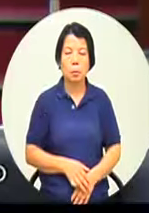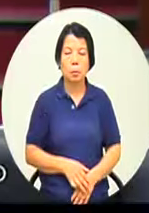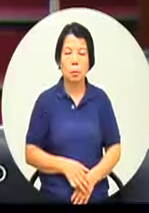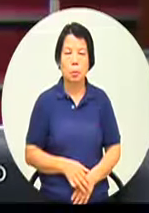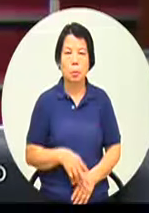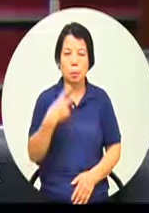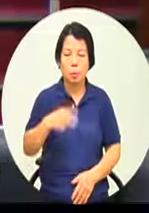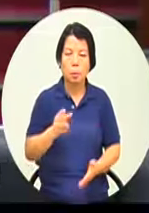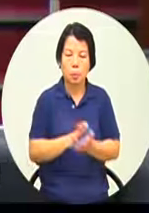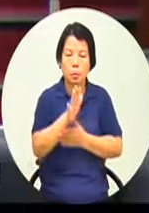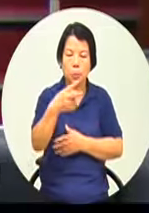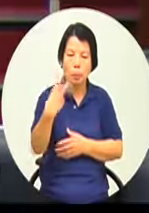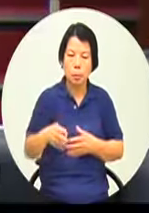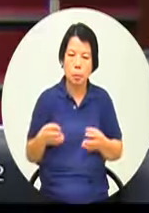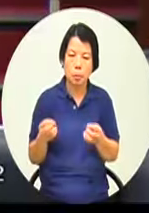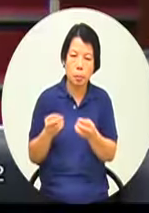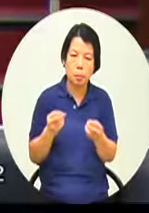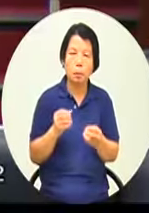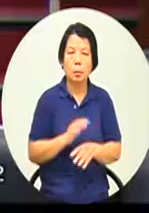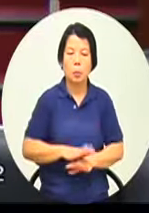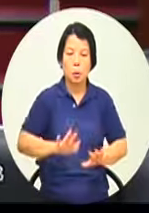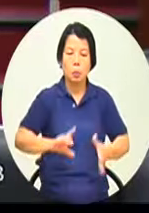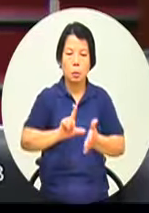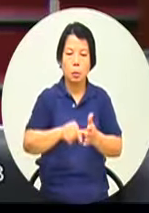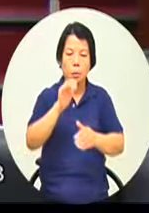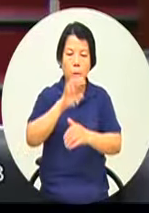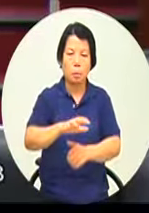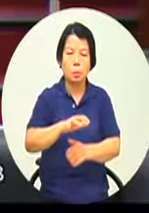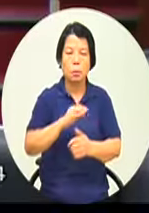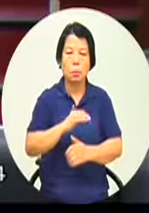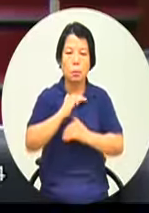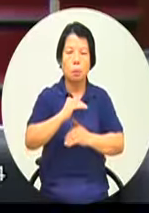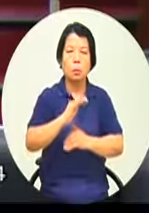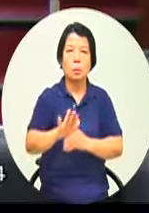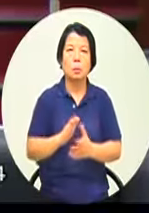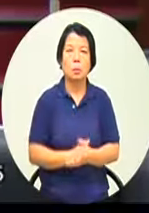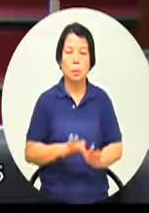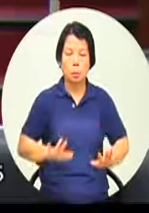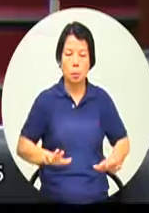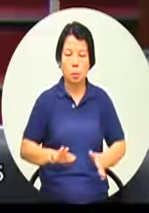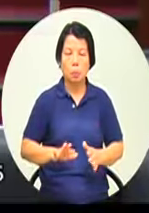来后续再讨论，因为今天时间相当有限哦。那另外我跟大家讲的